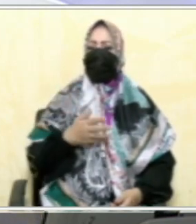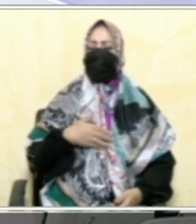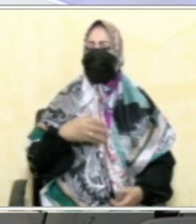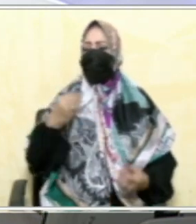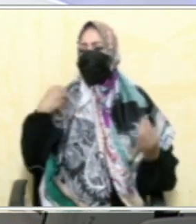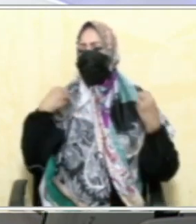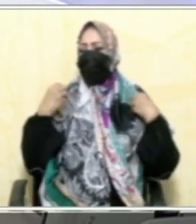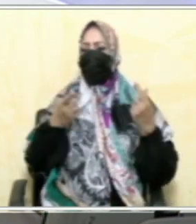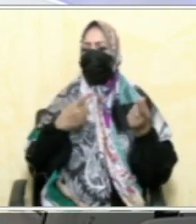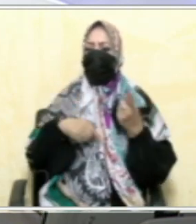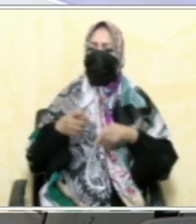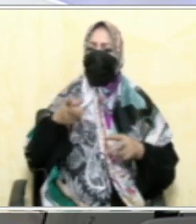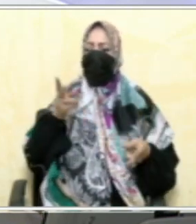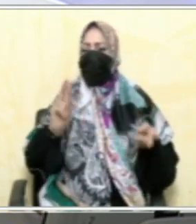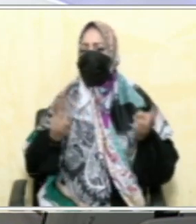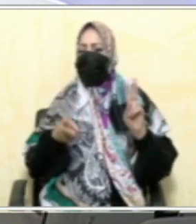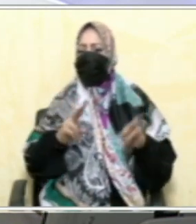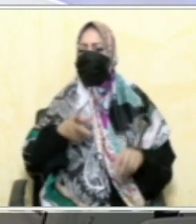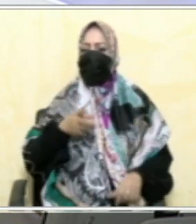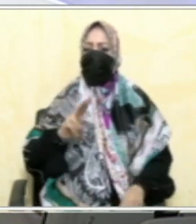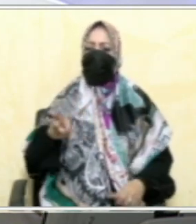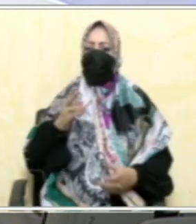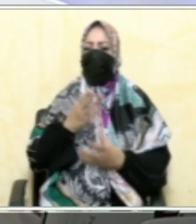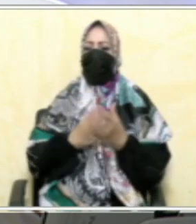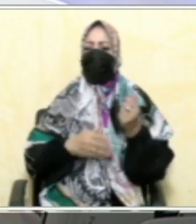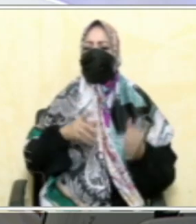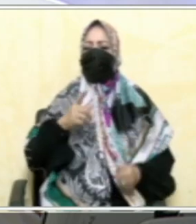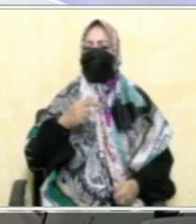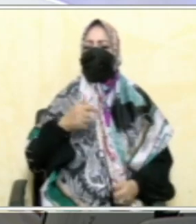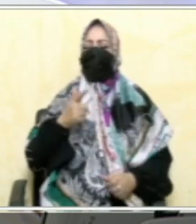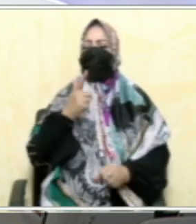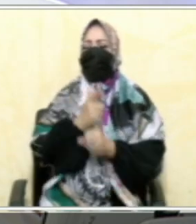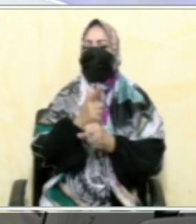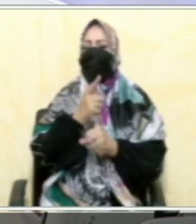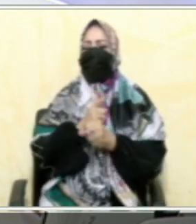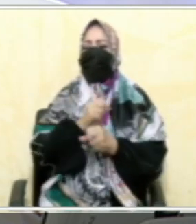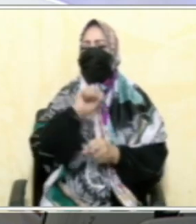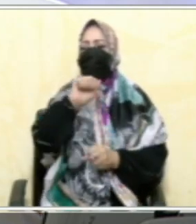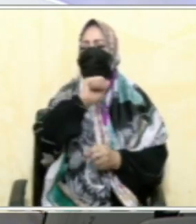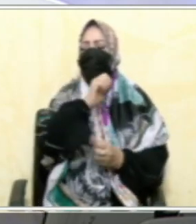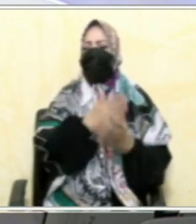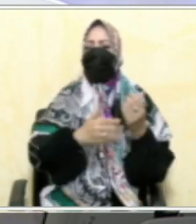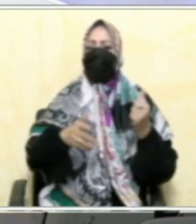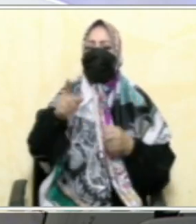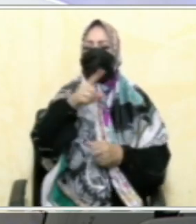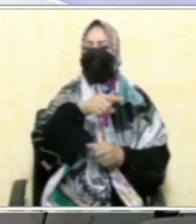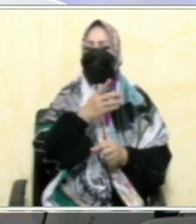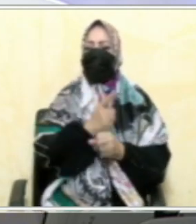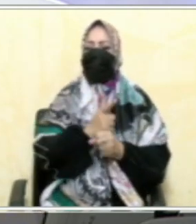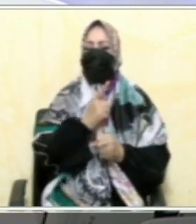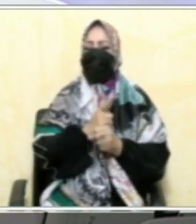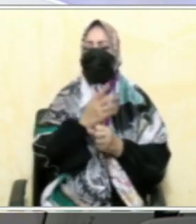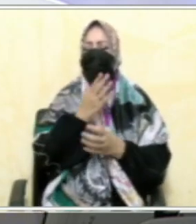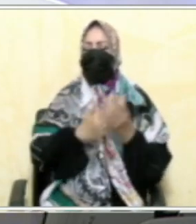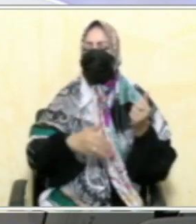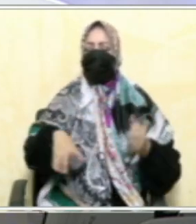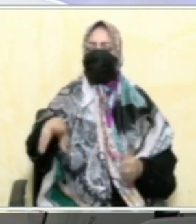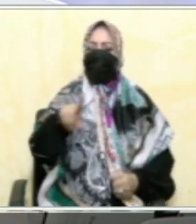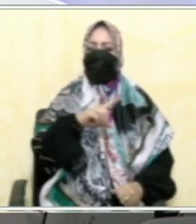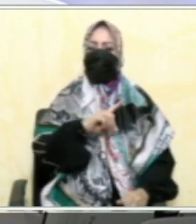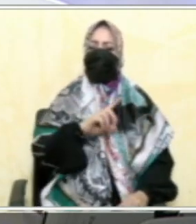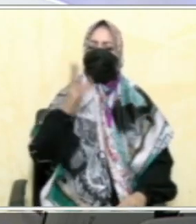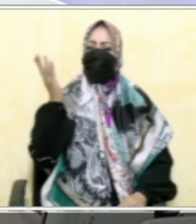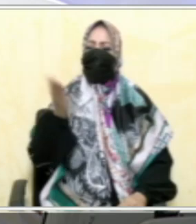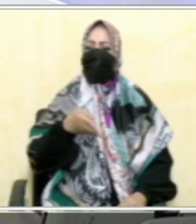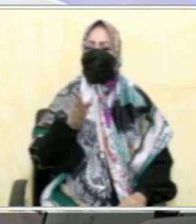وأولاد المعلمات لا يضربون ولا يعنفون، وبعضهم لا يدخل الدور الثاني أصلاً.